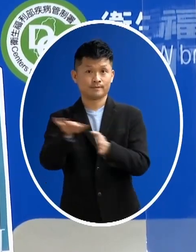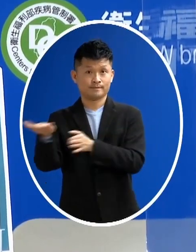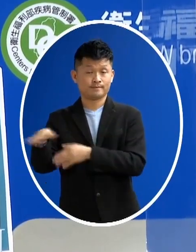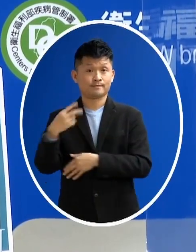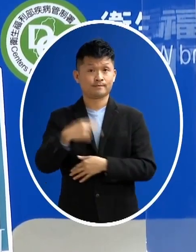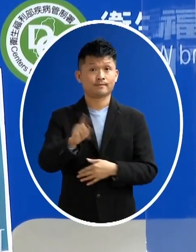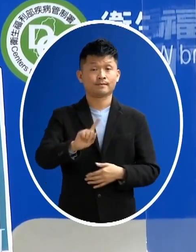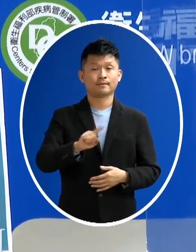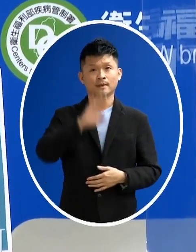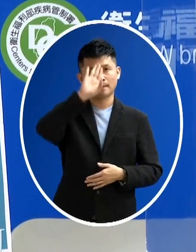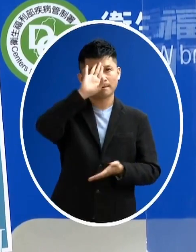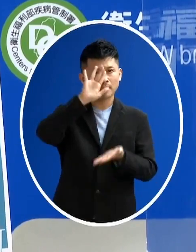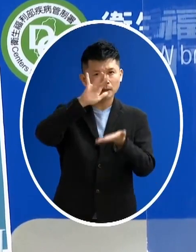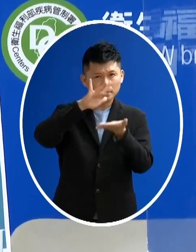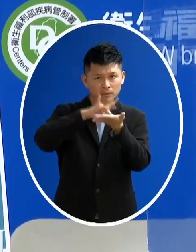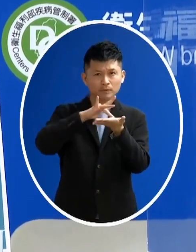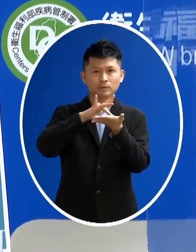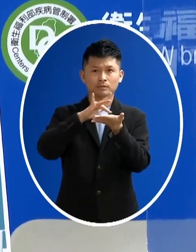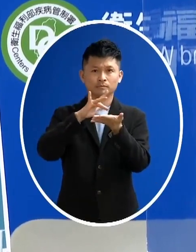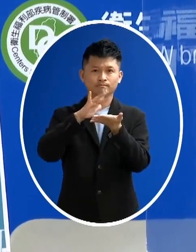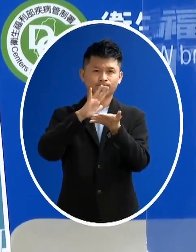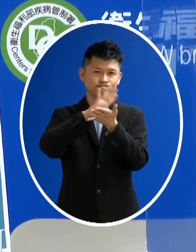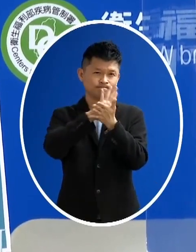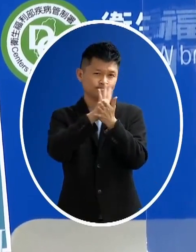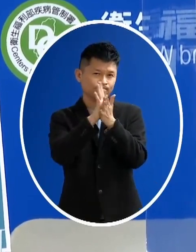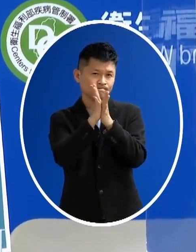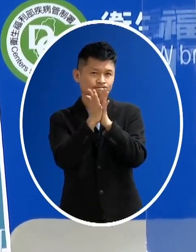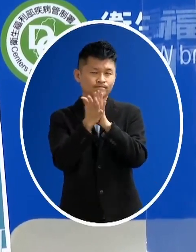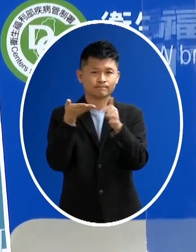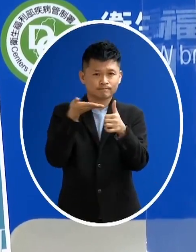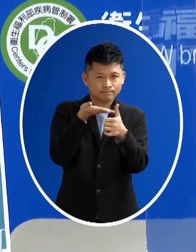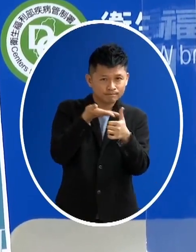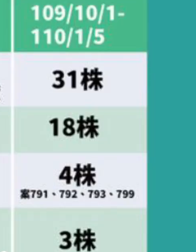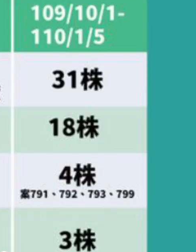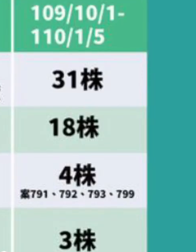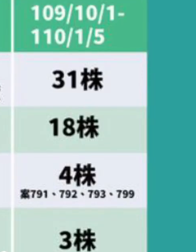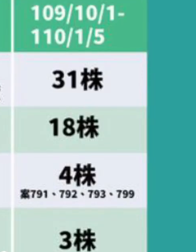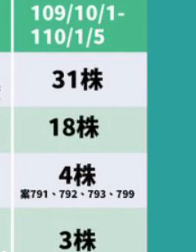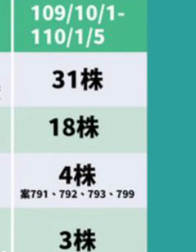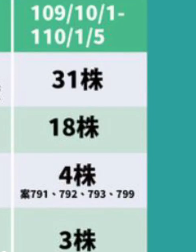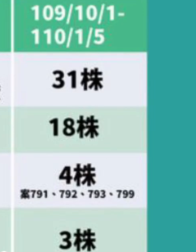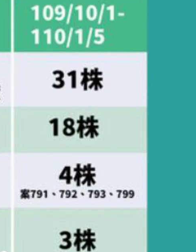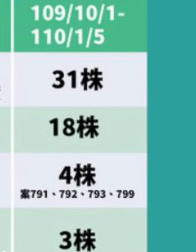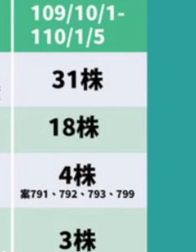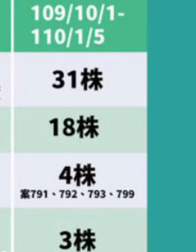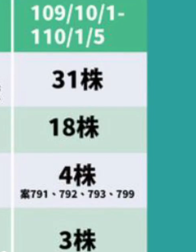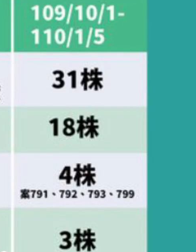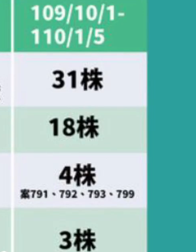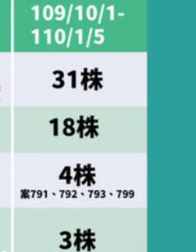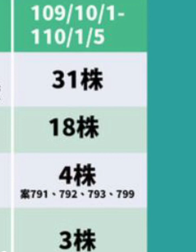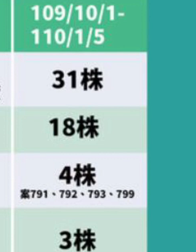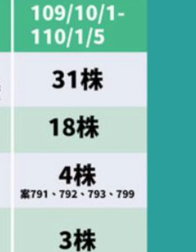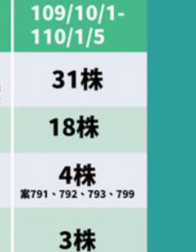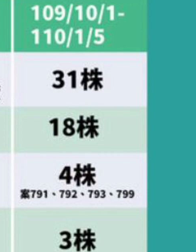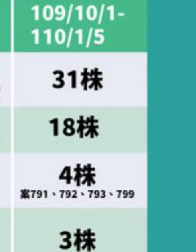是这病毒株病毒的一些相关的培养，那我们总共培养了